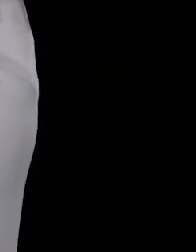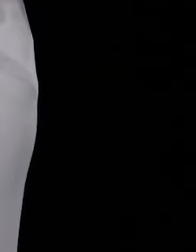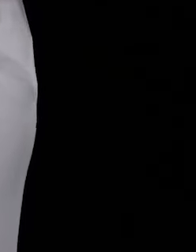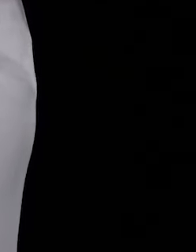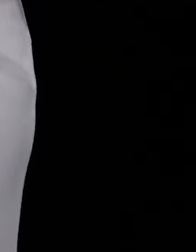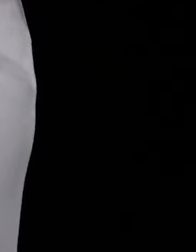함께하세요